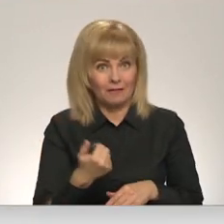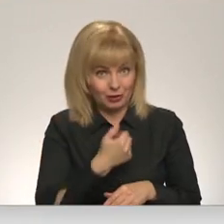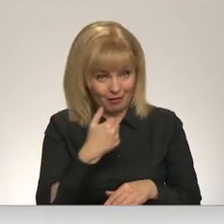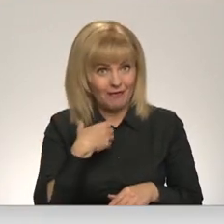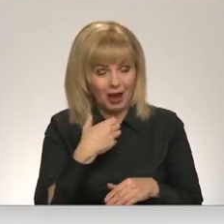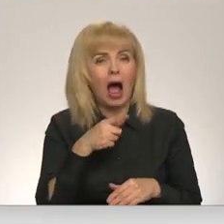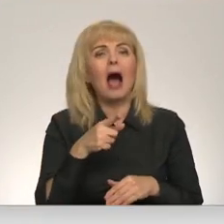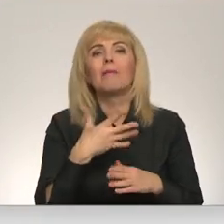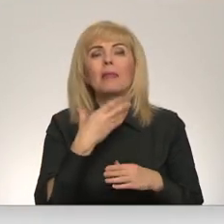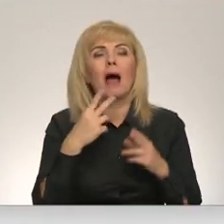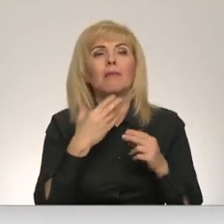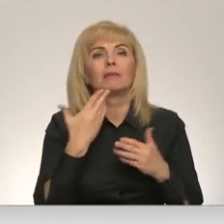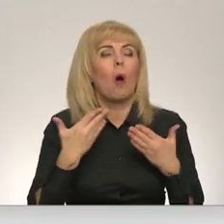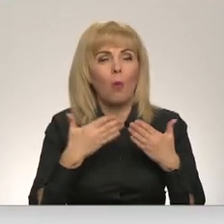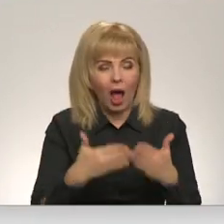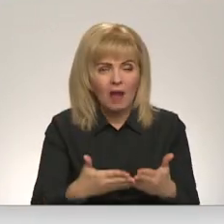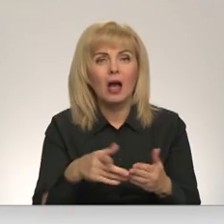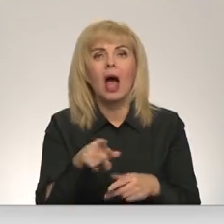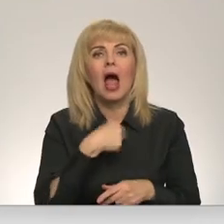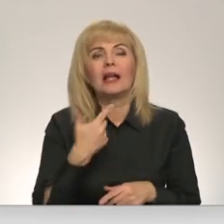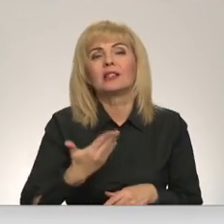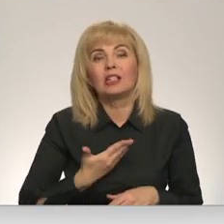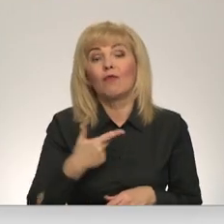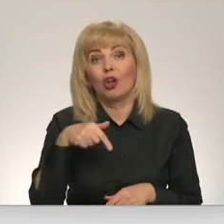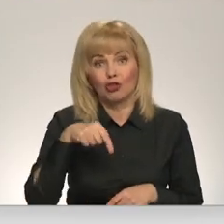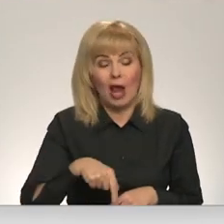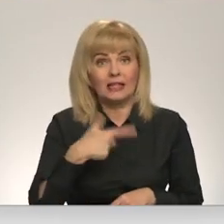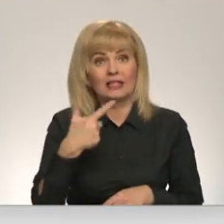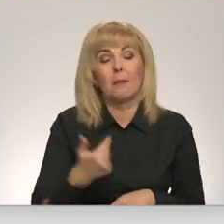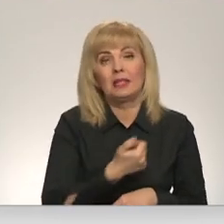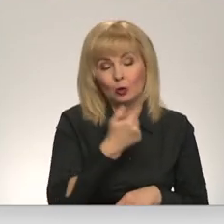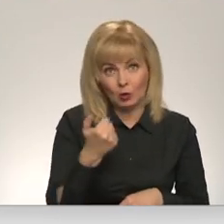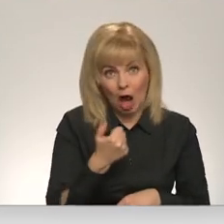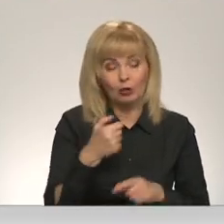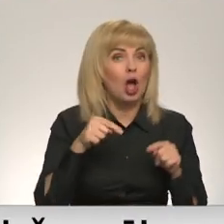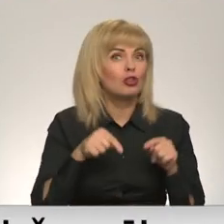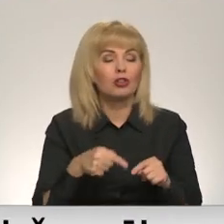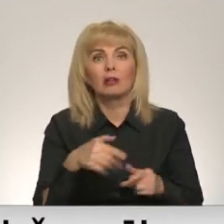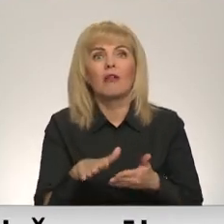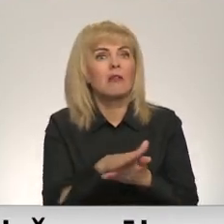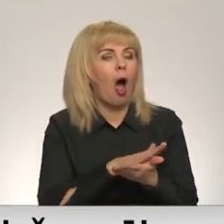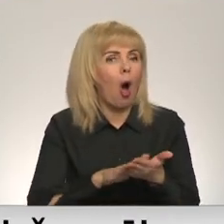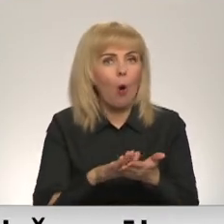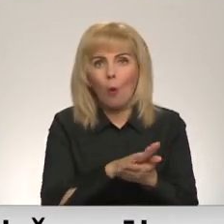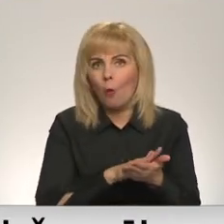laivu? Nu, es te dzīvoju 7 gadus, bet šitā vēl nav bijis.